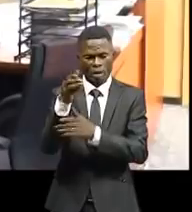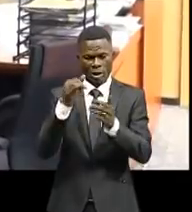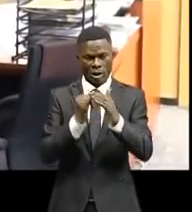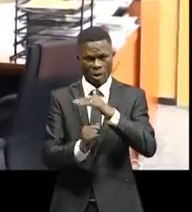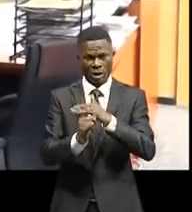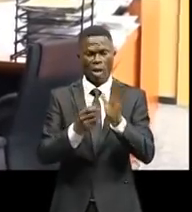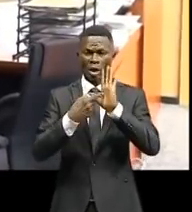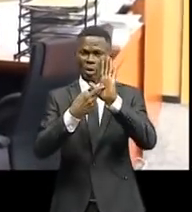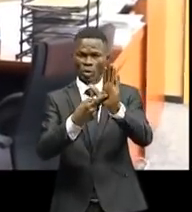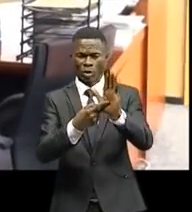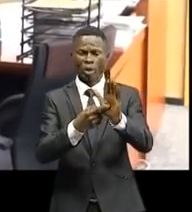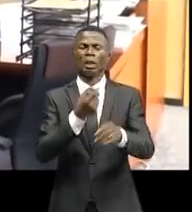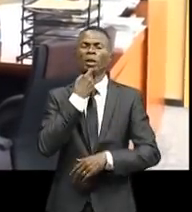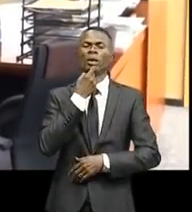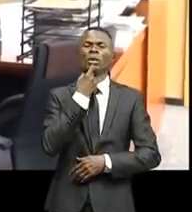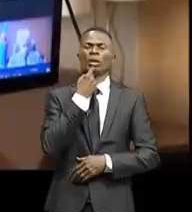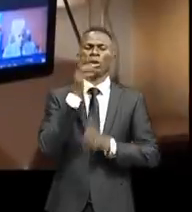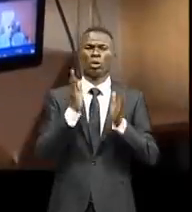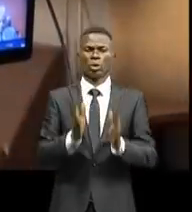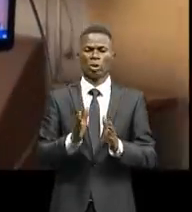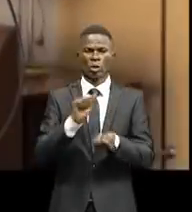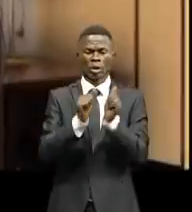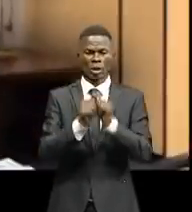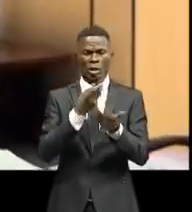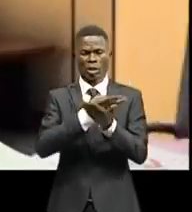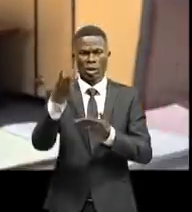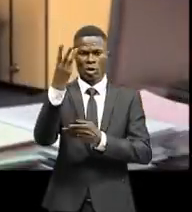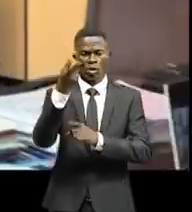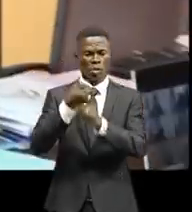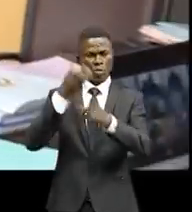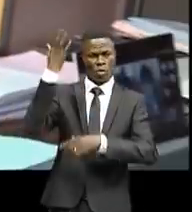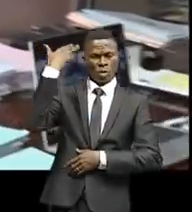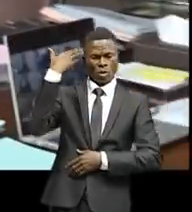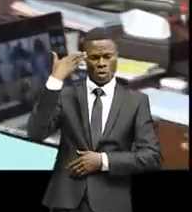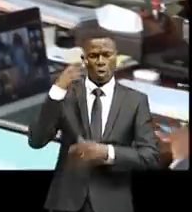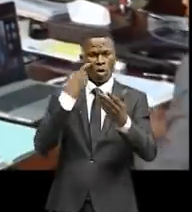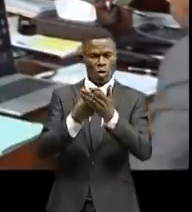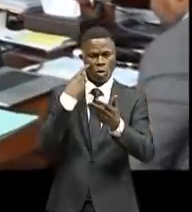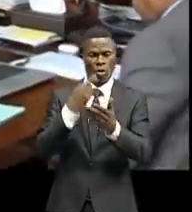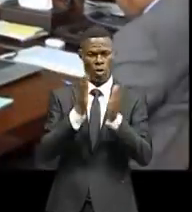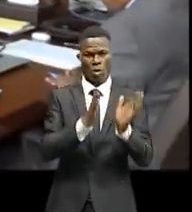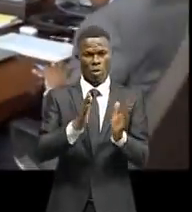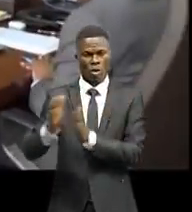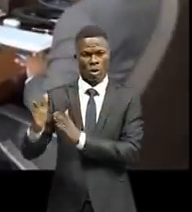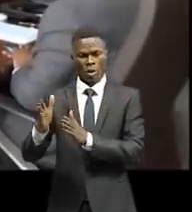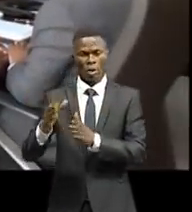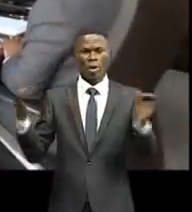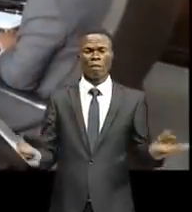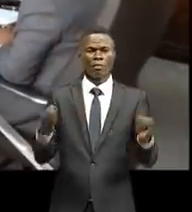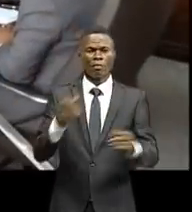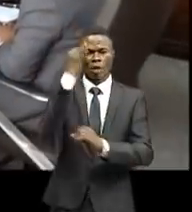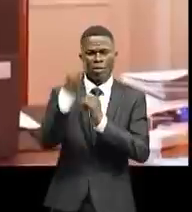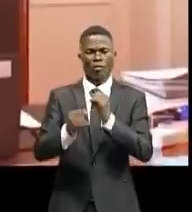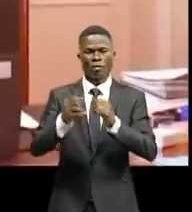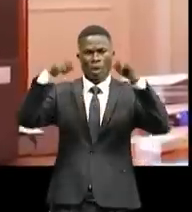qui caractérisent historiquement les derniers trimestres de l'année, marqués par la préparation des festivités de fin